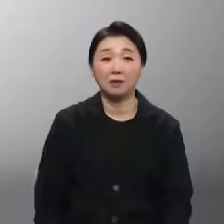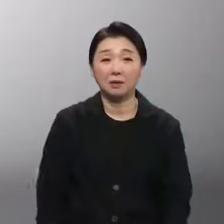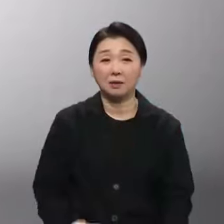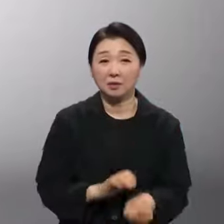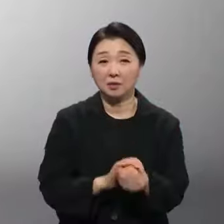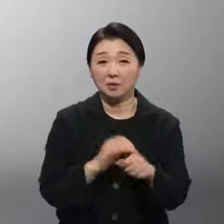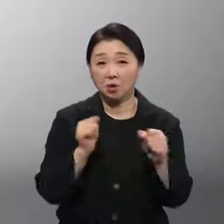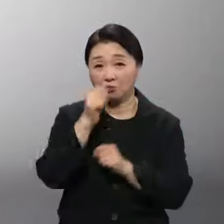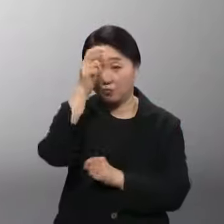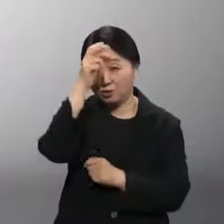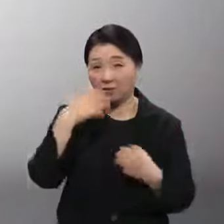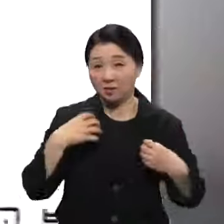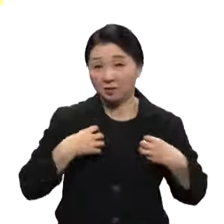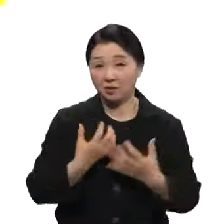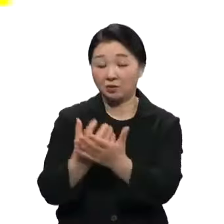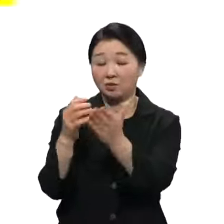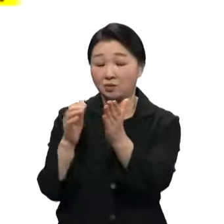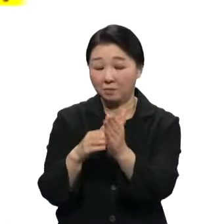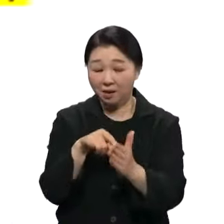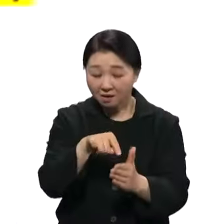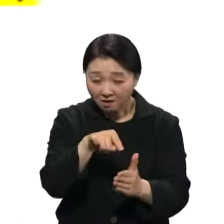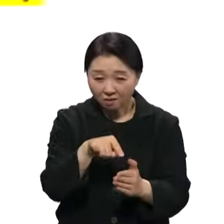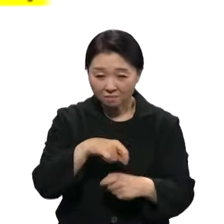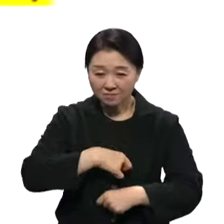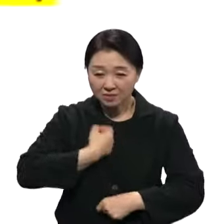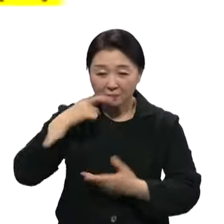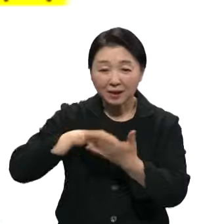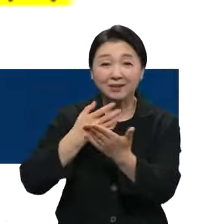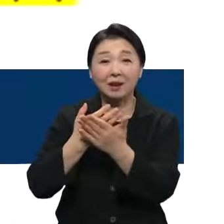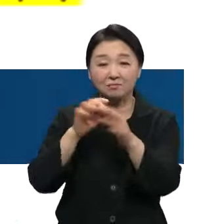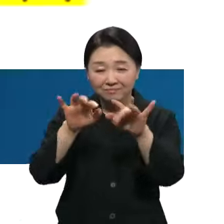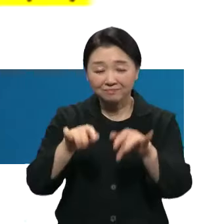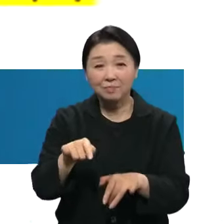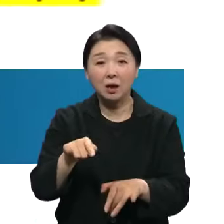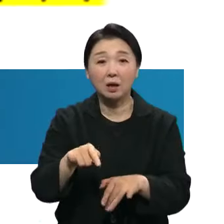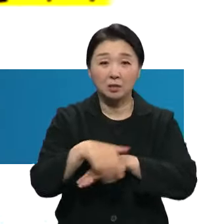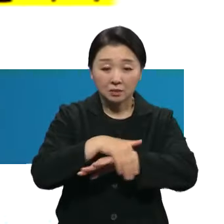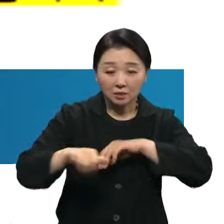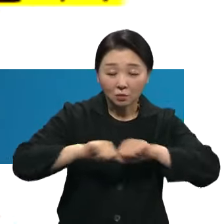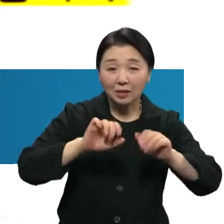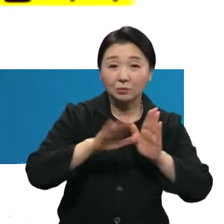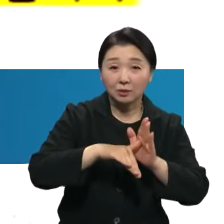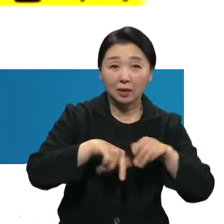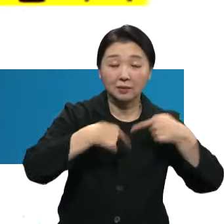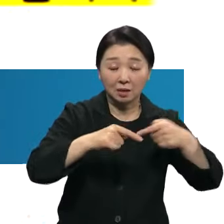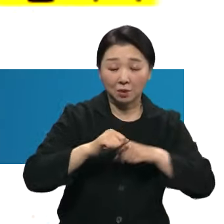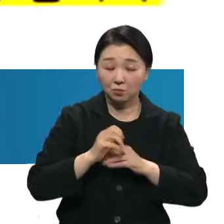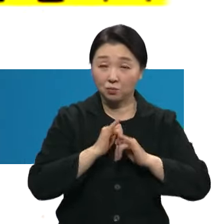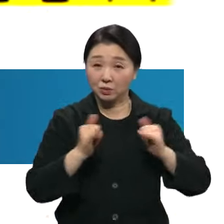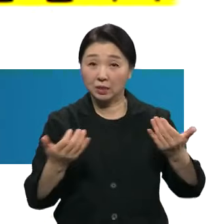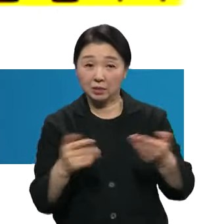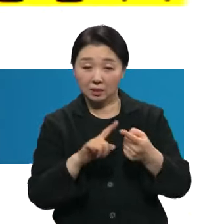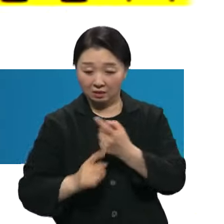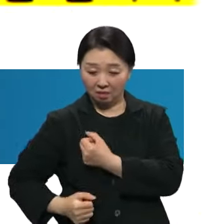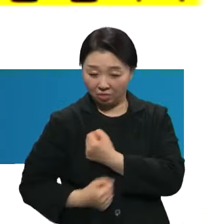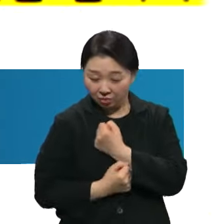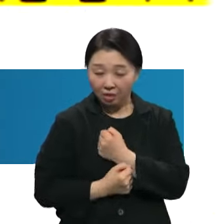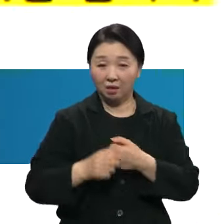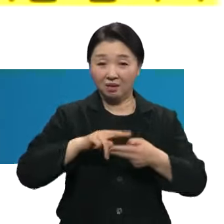경북경찰청에 제출한 임 전 사단장의 탄원서입니다. 탄원서에는 작전활동에 참여한 군인을 업무상